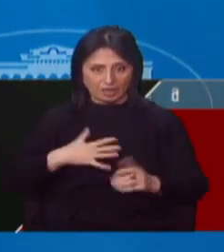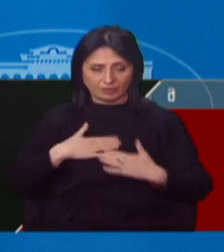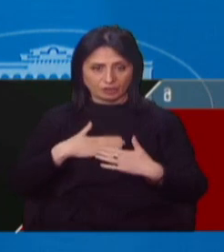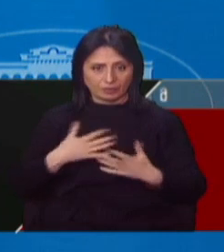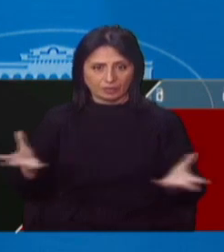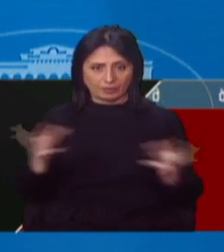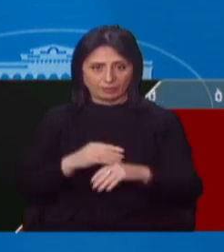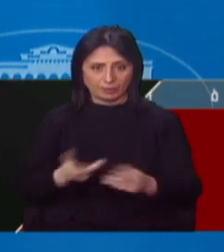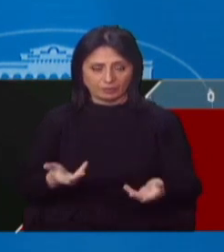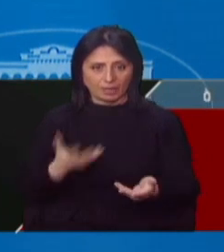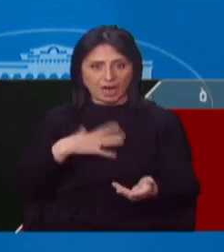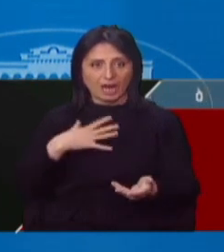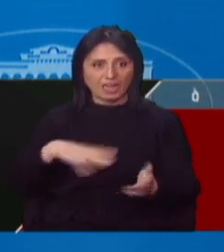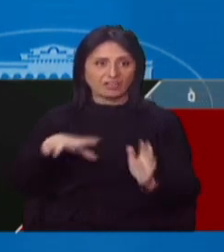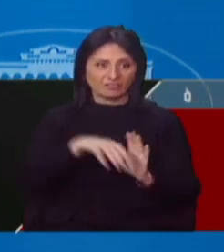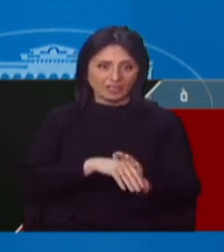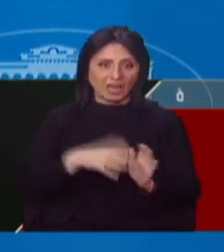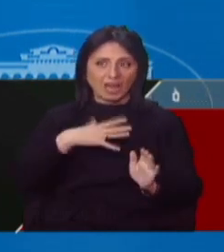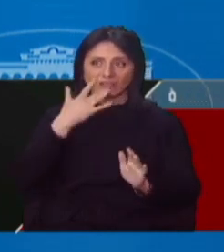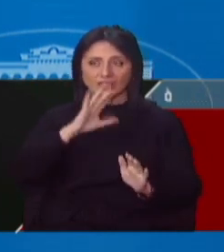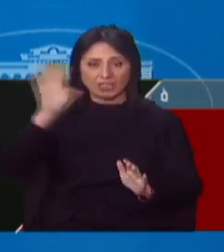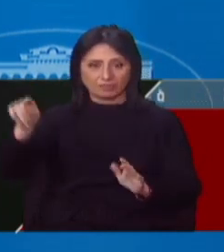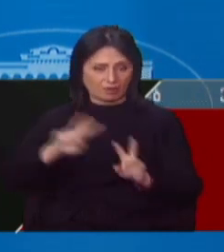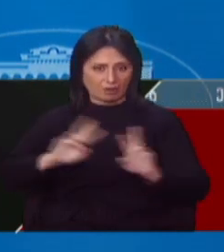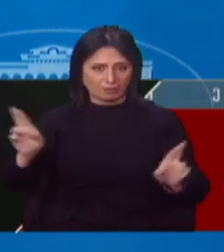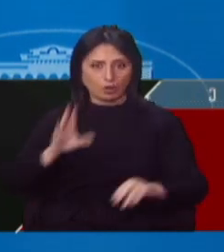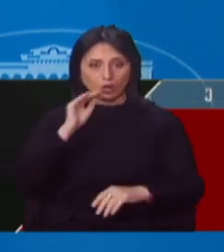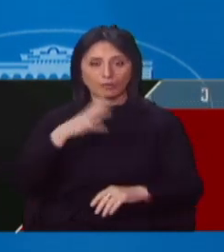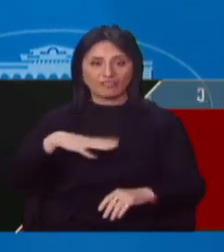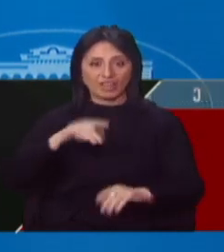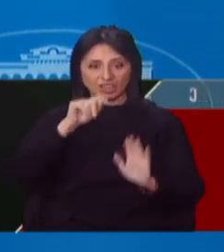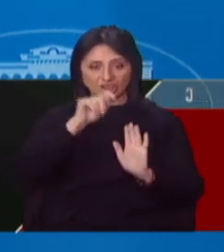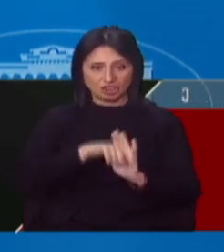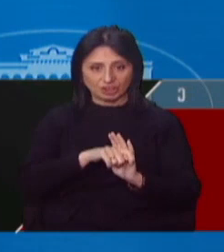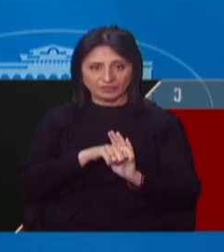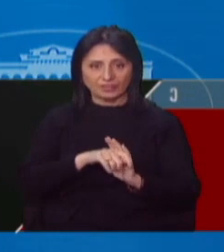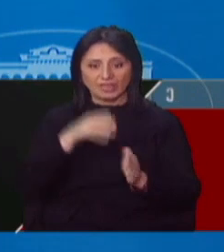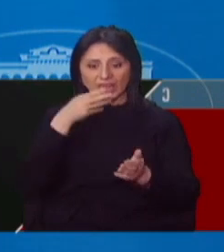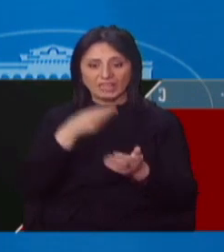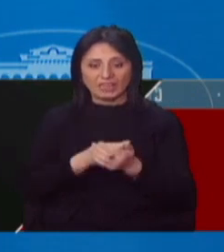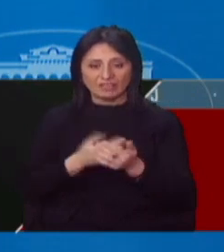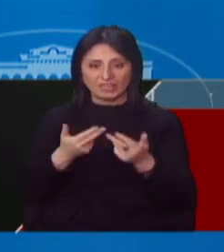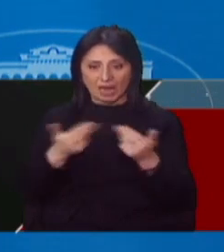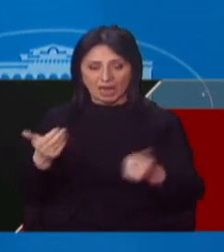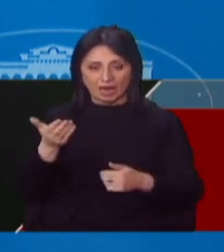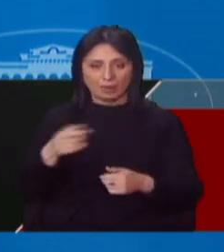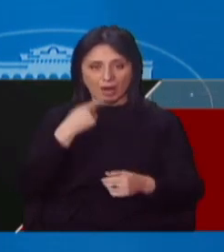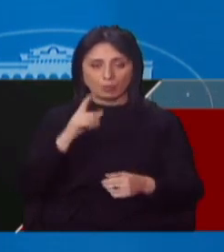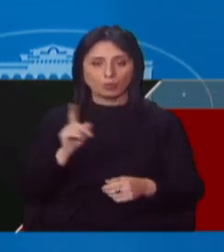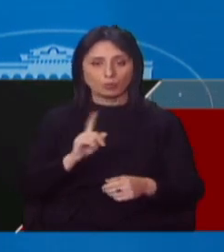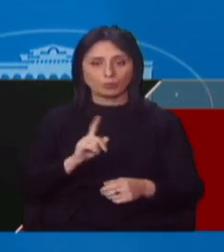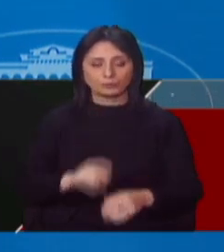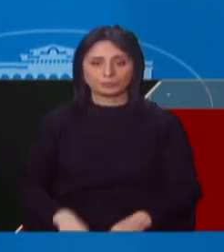ვართ, ქართველები ქვეყნის შიგნით და ქართველები ქვეყნის გარეთ. და როდესაც ქვეყნის შიგნით თავისივე აღიარებით ამბობენ,